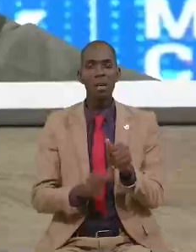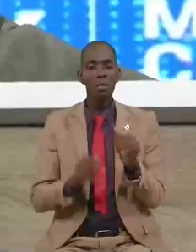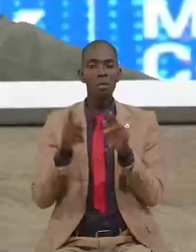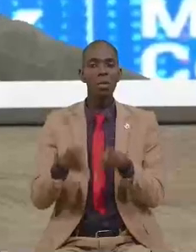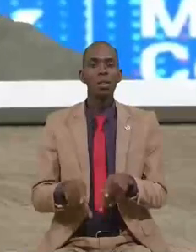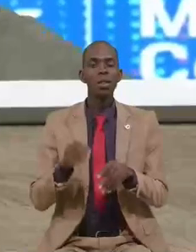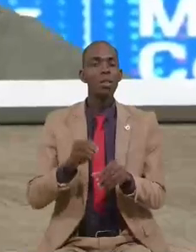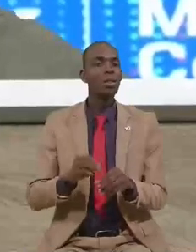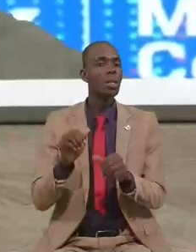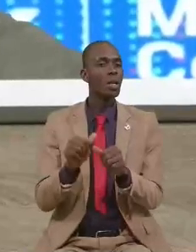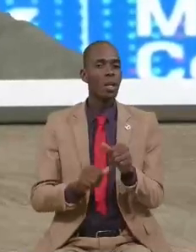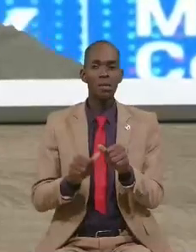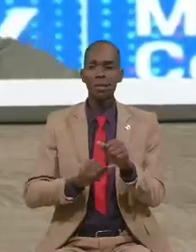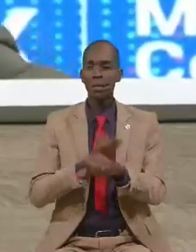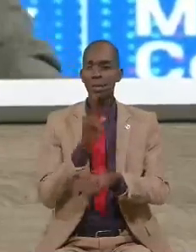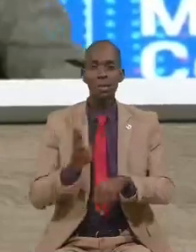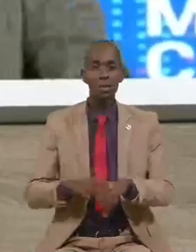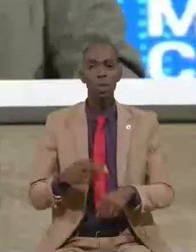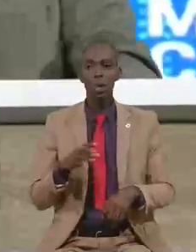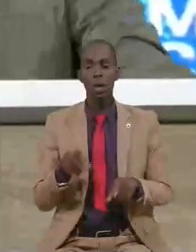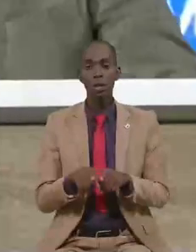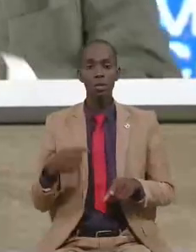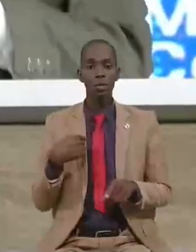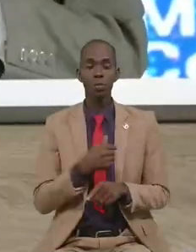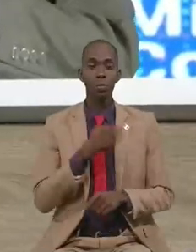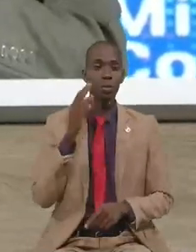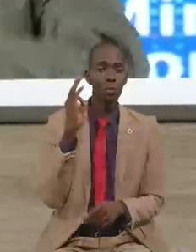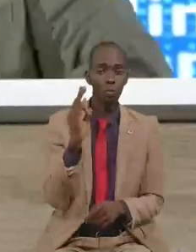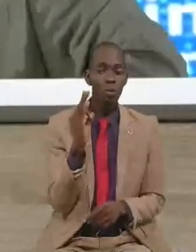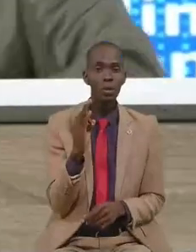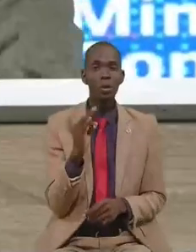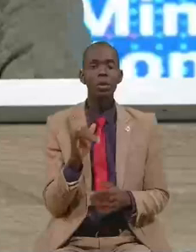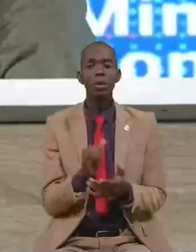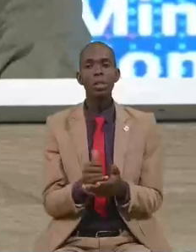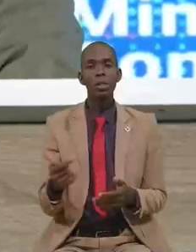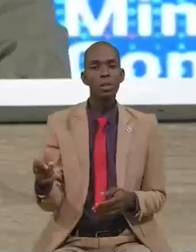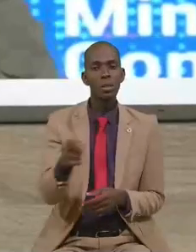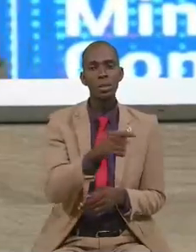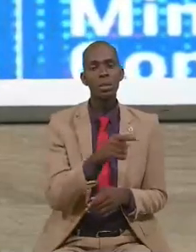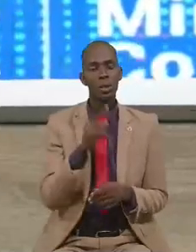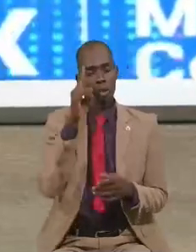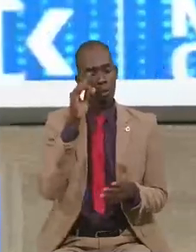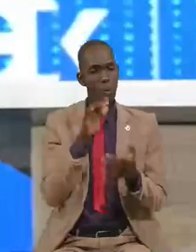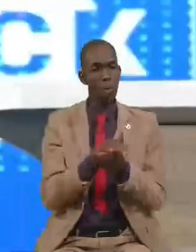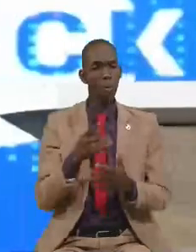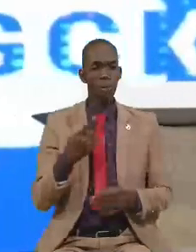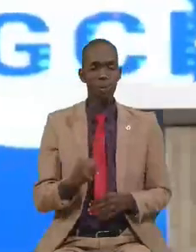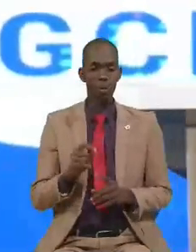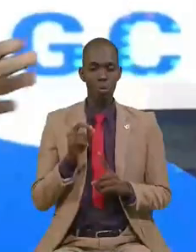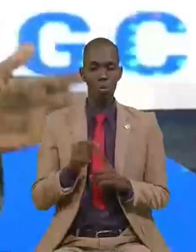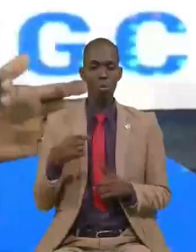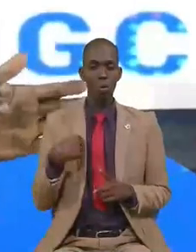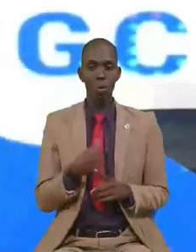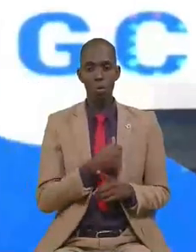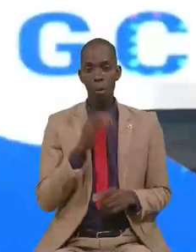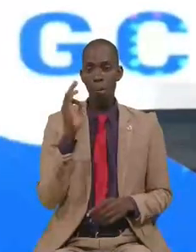chaque nation. Et nous devons tellement prêcher pour qu'ils croient à la parole que nous prêchons. Et lorsqu'ils croient,